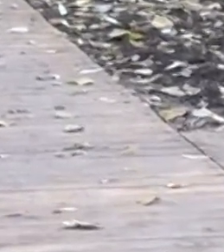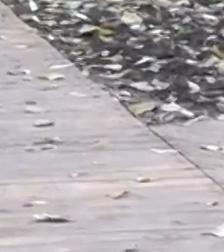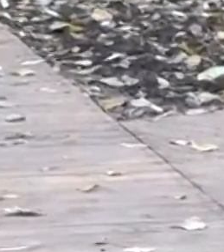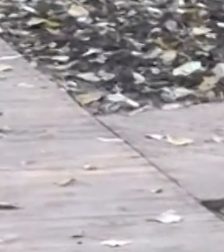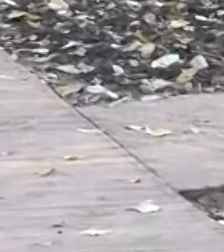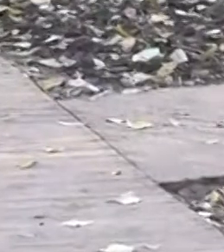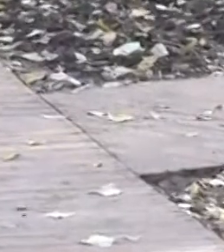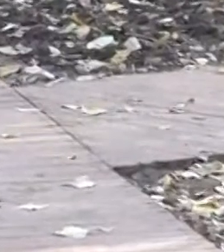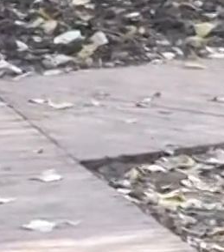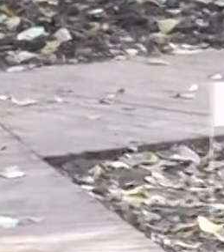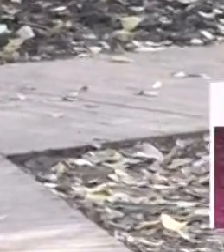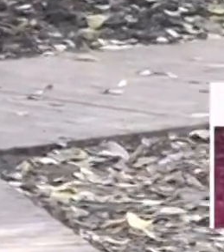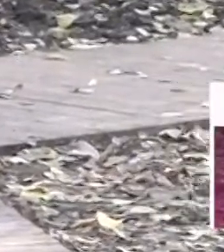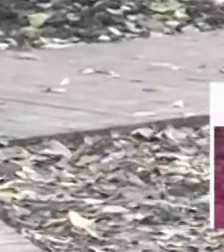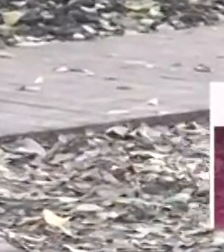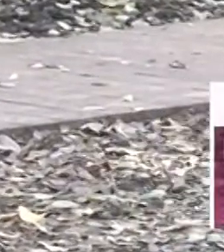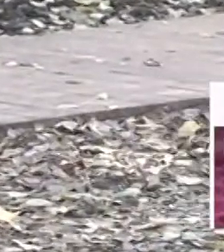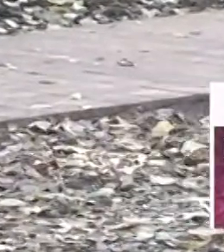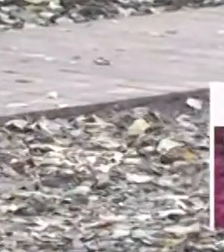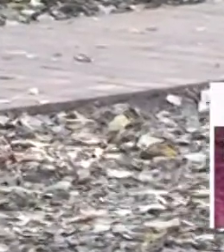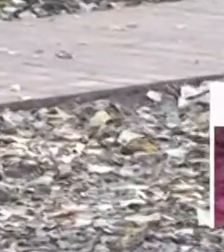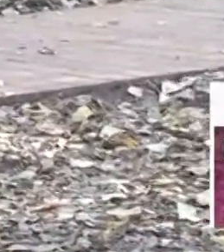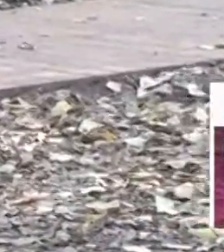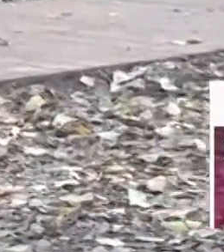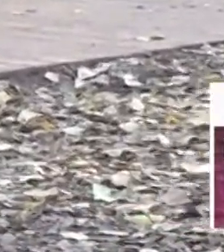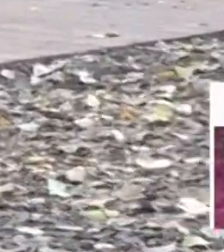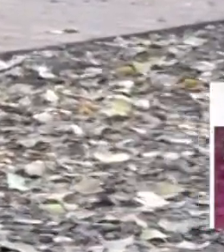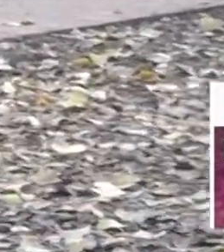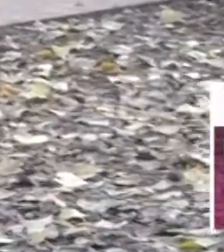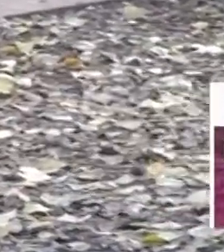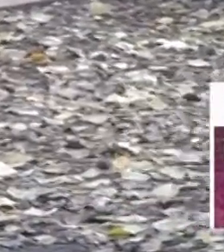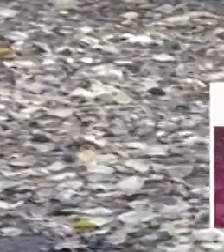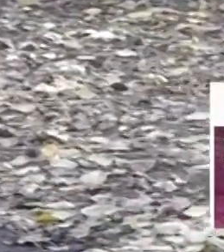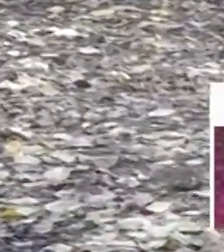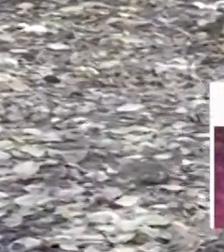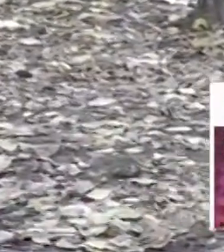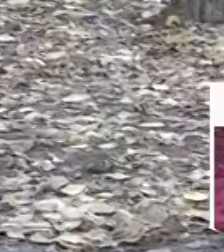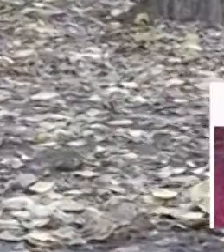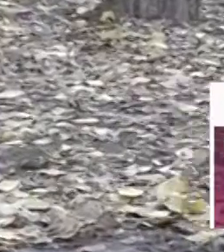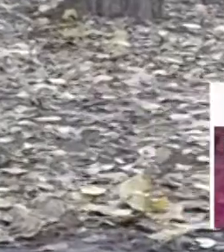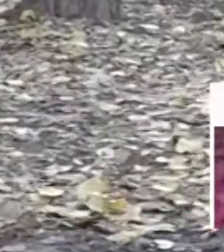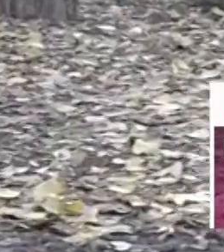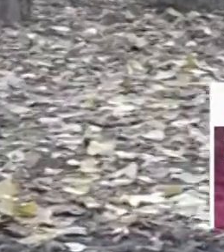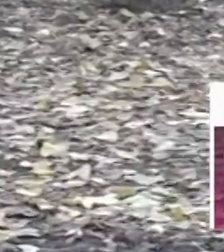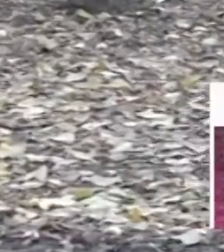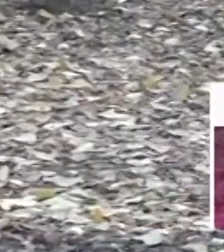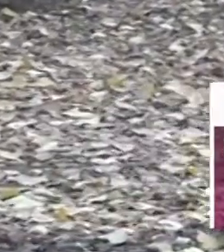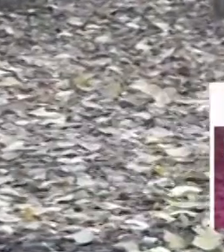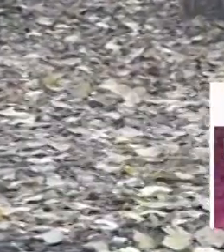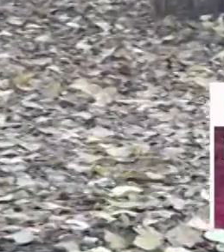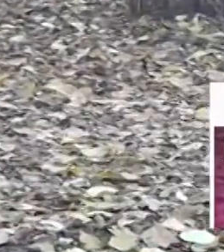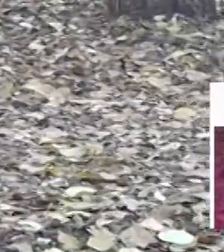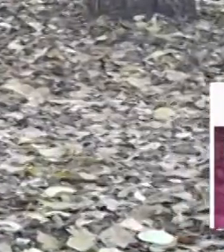Исентай. Изначально эта территория напоминала непроходимые джунгли с зарослями. Но потом городские власти решили исправить ситуацию и обустроили